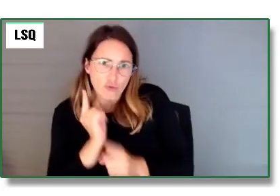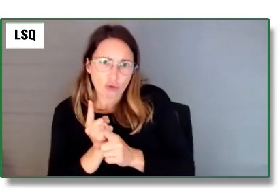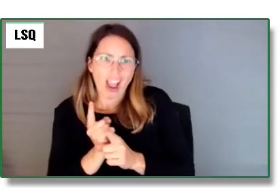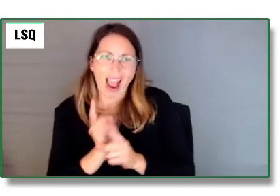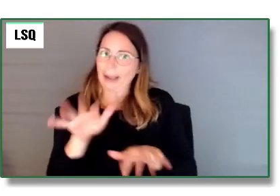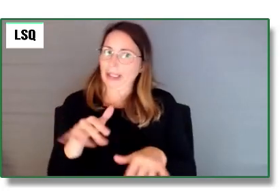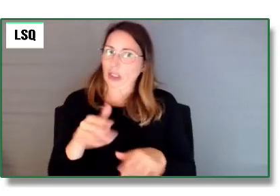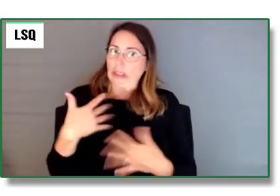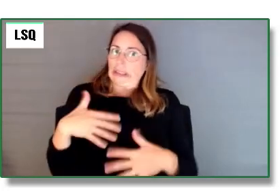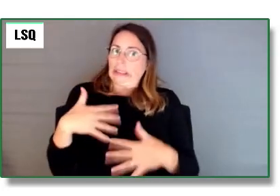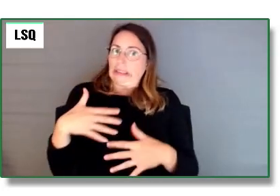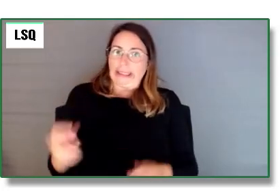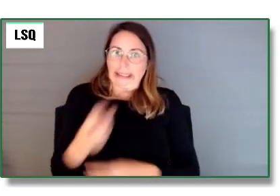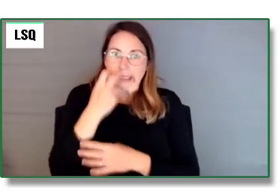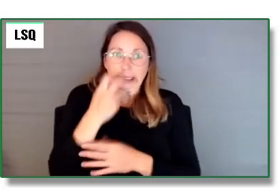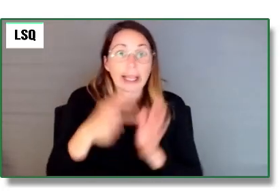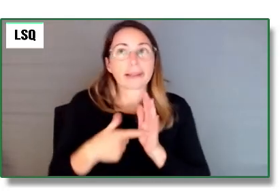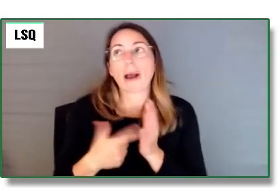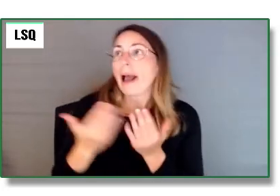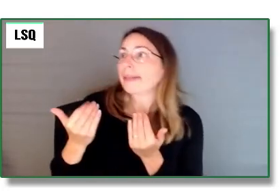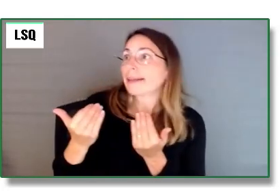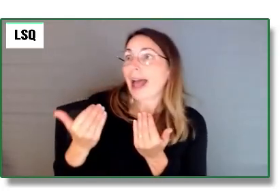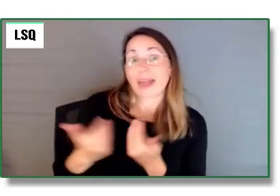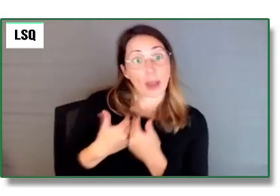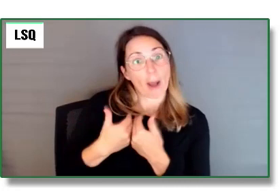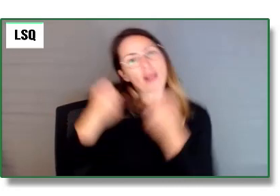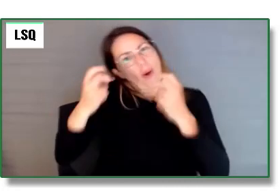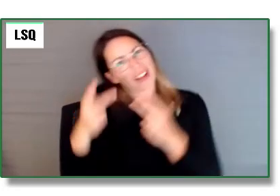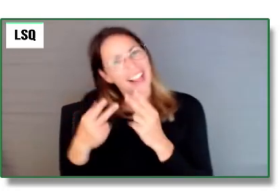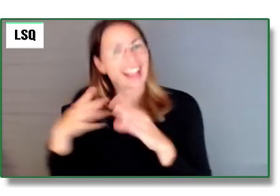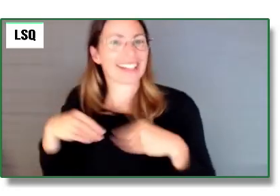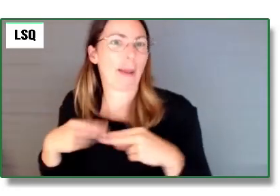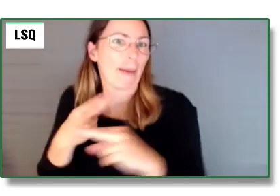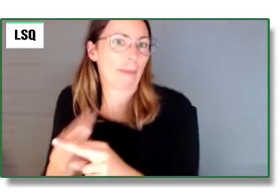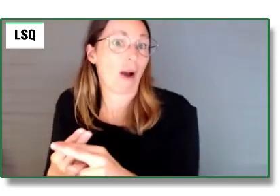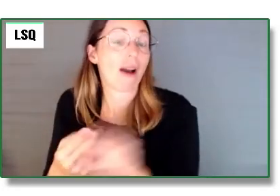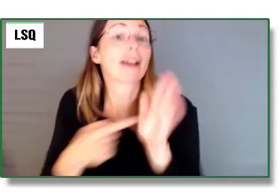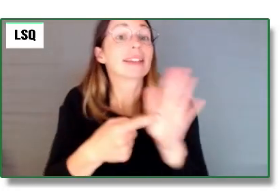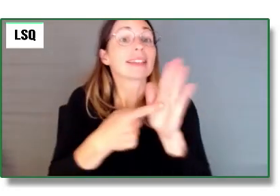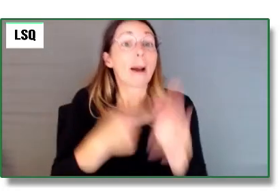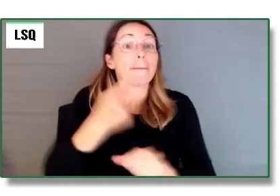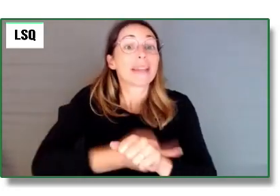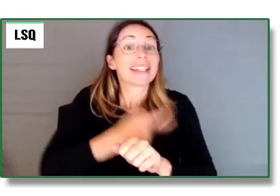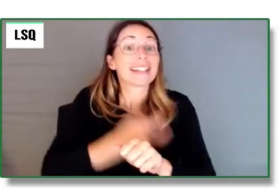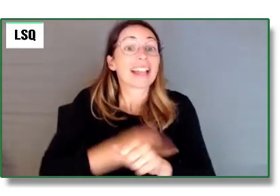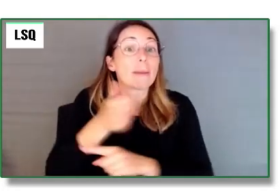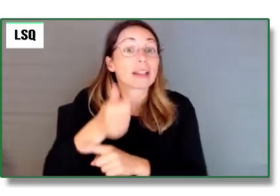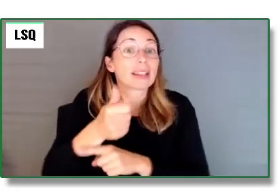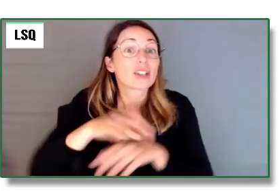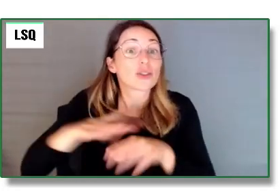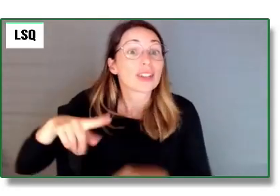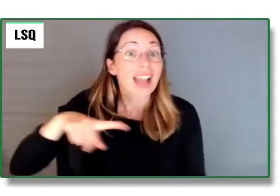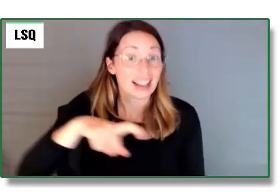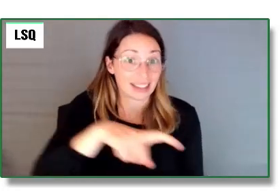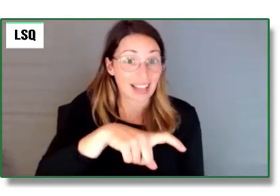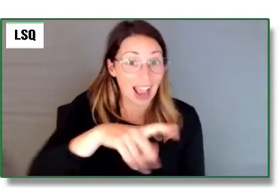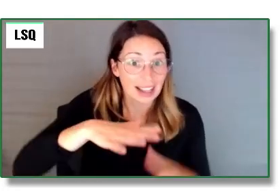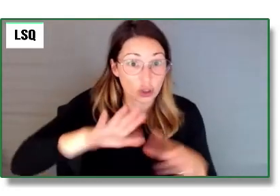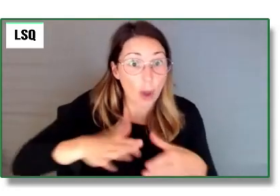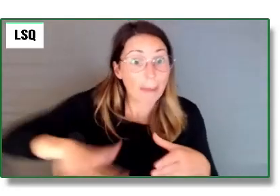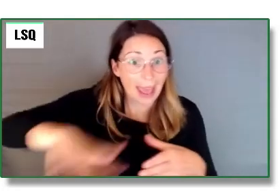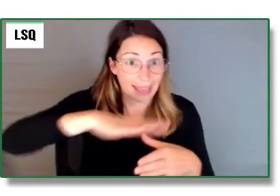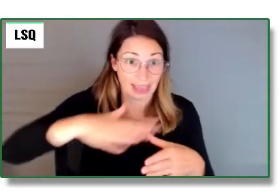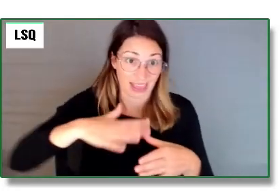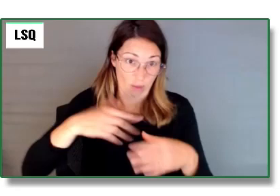que quelqu'un demande pour faire. Pensez à la médecine personnalisée dans le domaine du cancer. C'était mon domaine, donc je peux en parler. Le bon traitement au